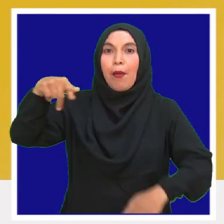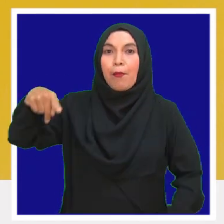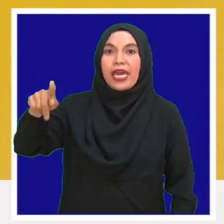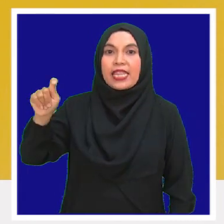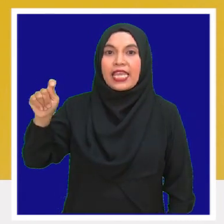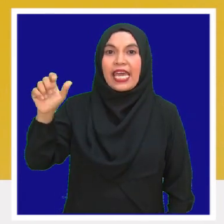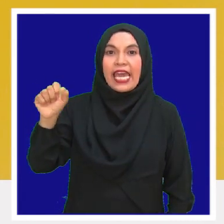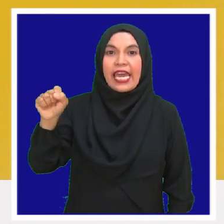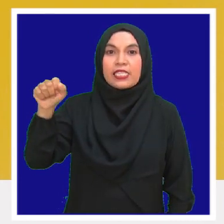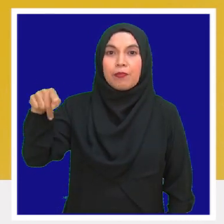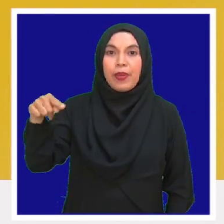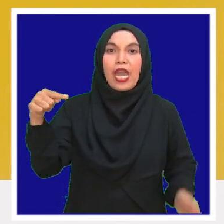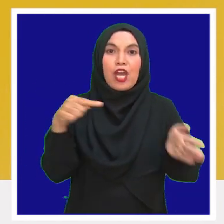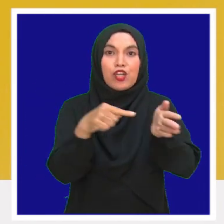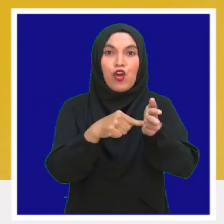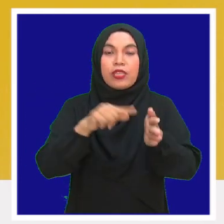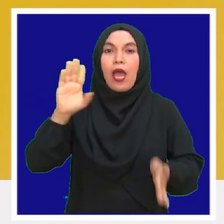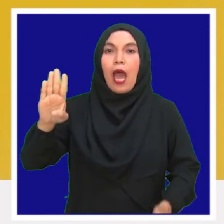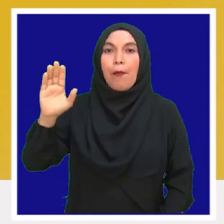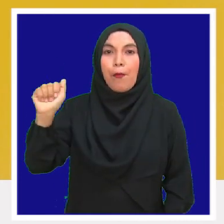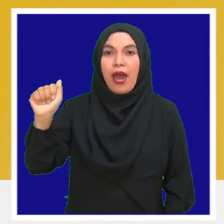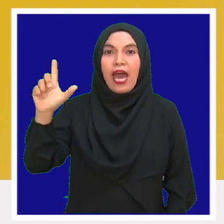PTSP online di